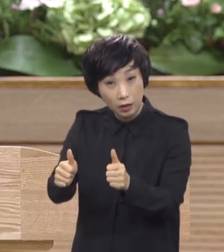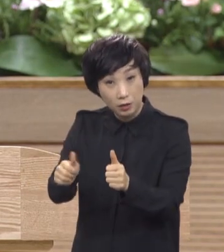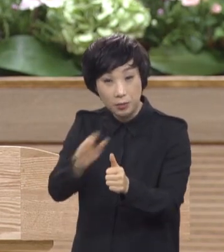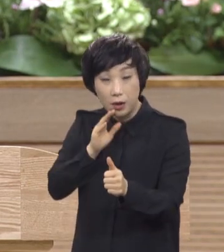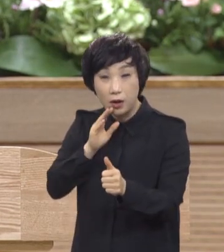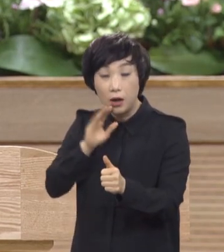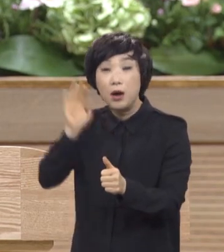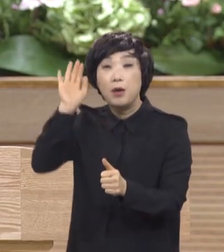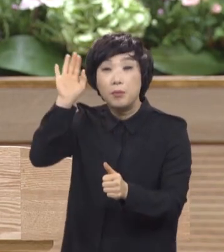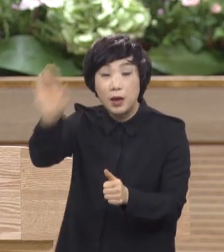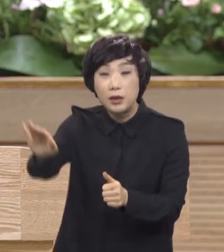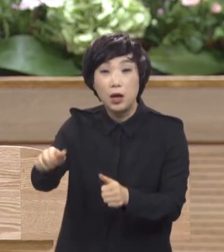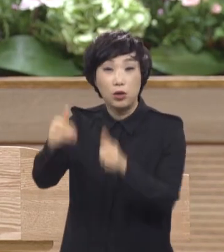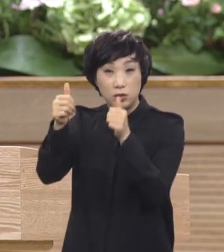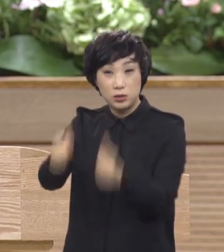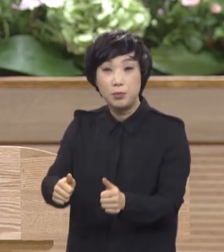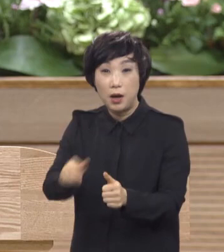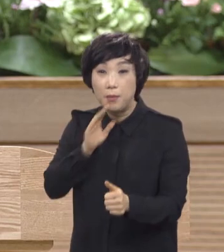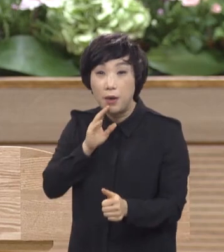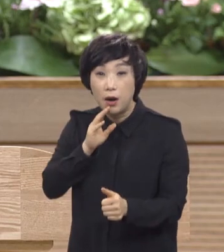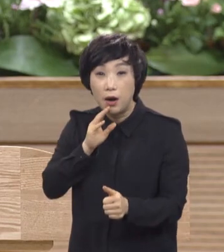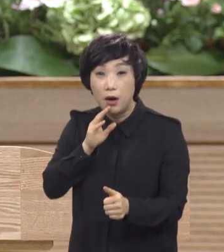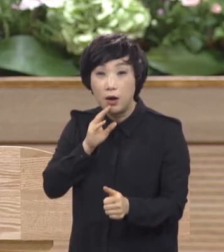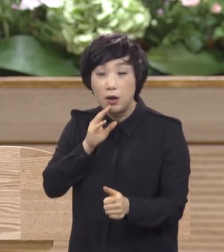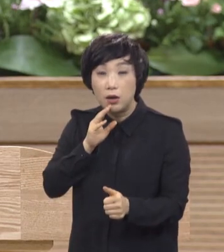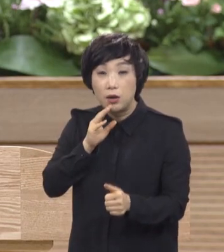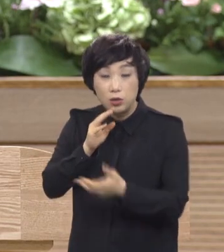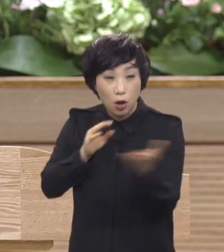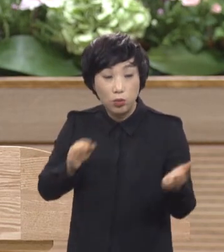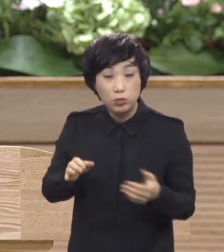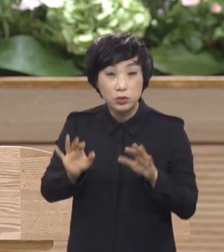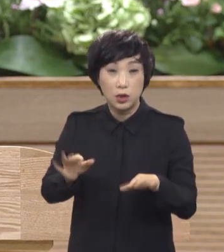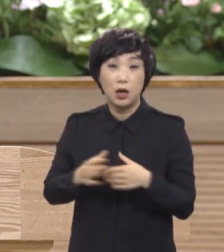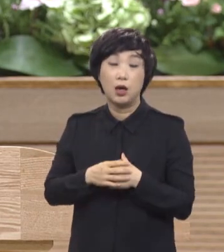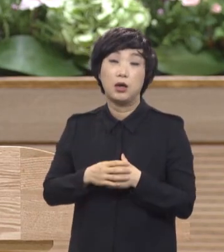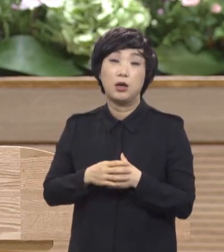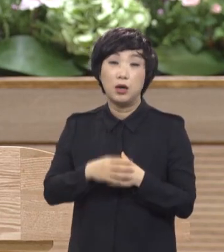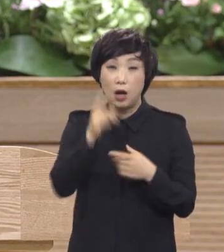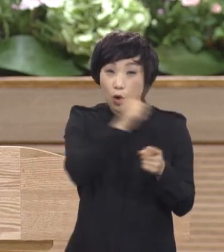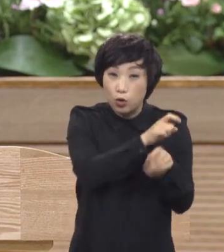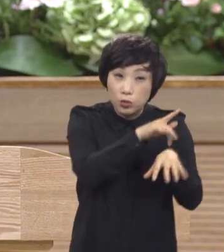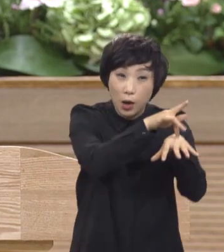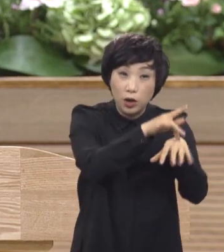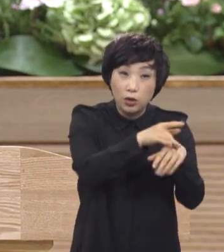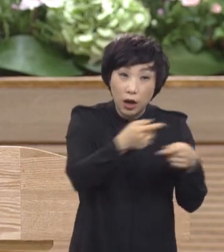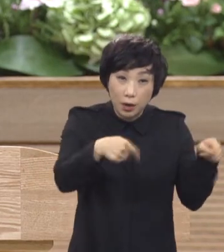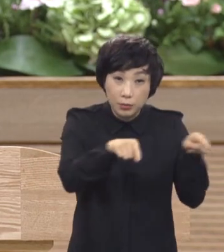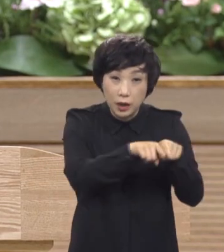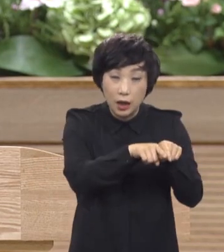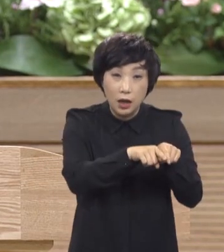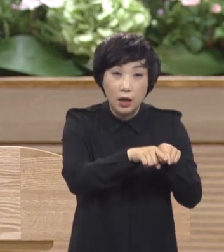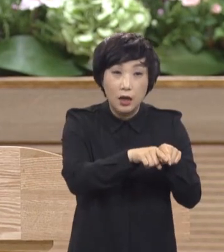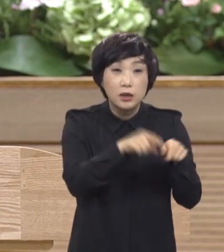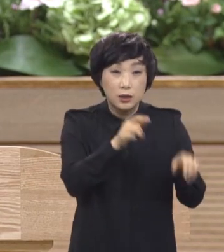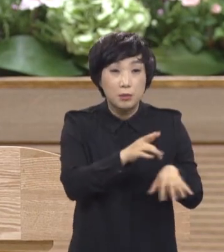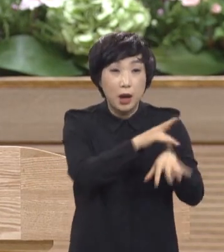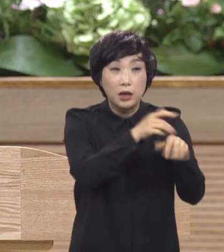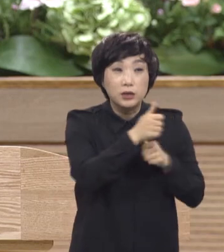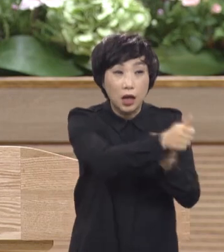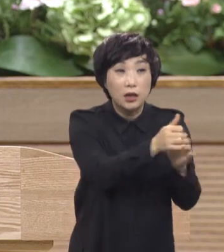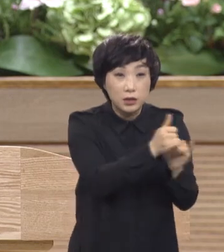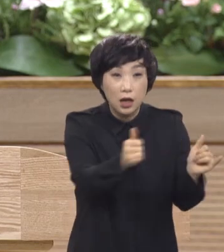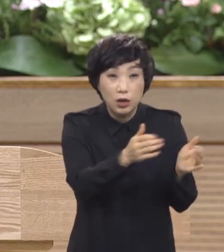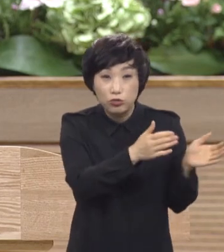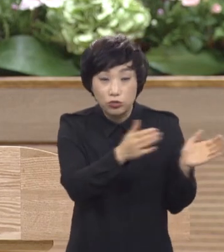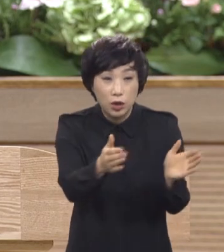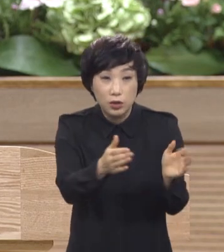과거도 그렇게 심판할 때 여기서 과연 마귀와 더불어 그 사자들을 위해서 예비된